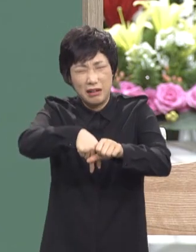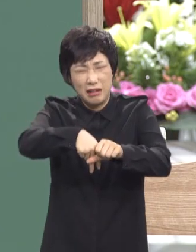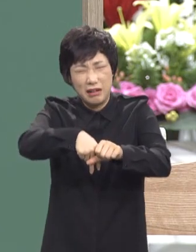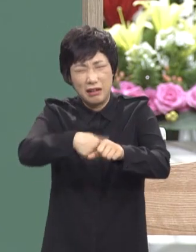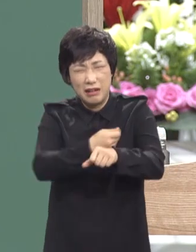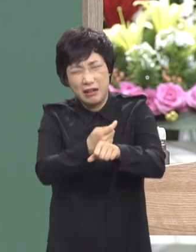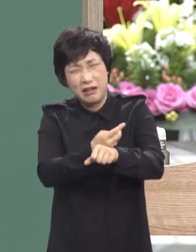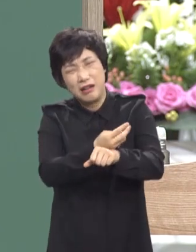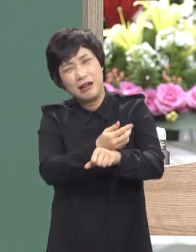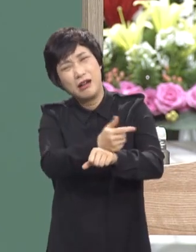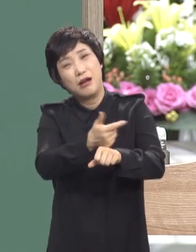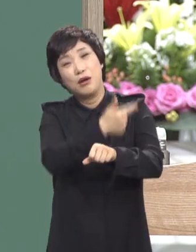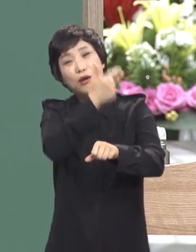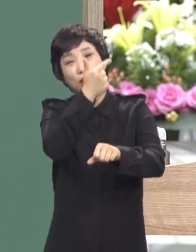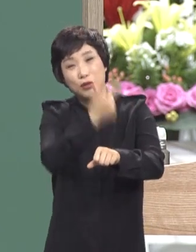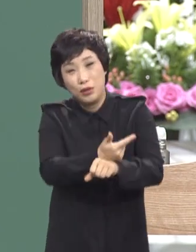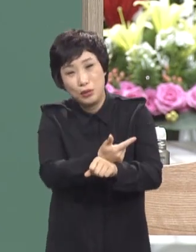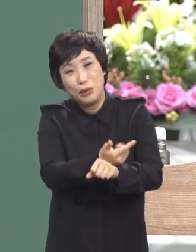6시간 동안을